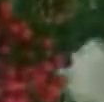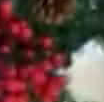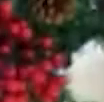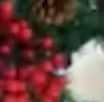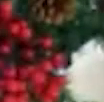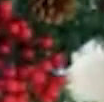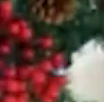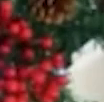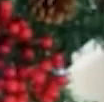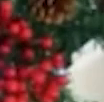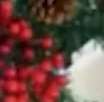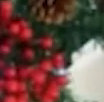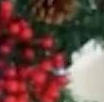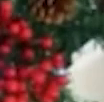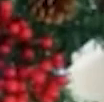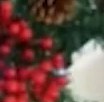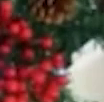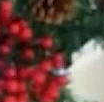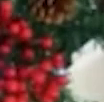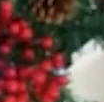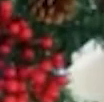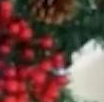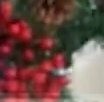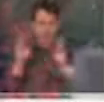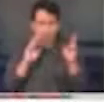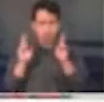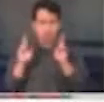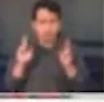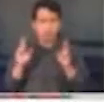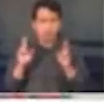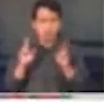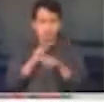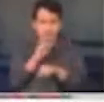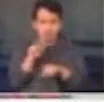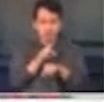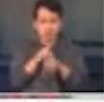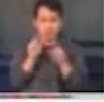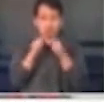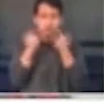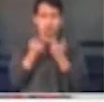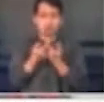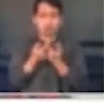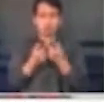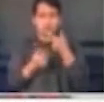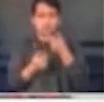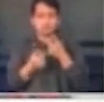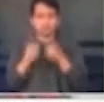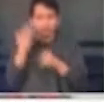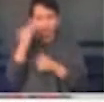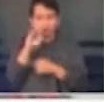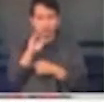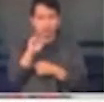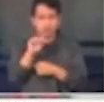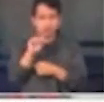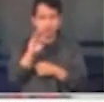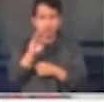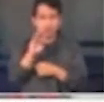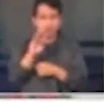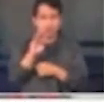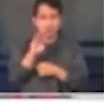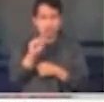Até um zap para uma Sports 5 na garrandana por Anguilas, Filipinas, para nossa FIBA Asia Cup Qualifiers sa